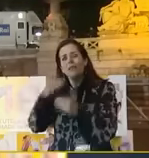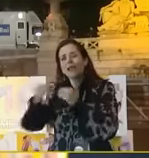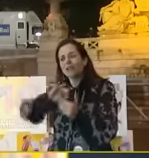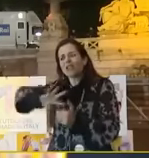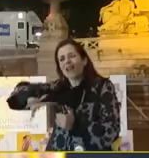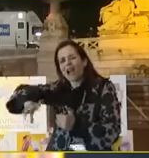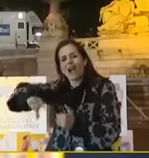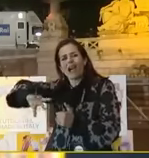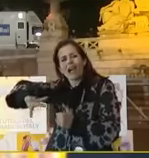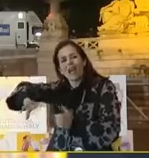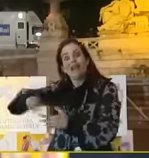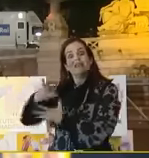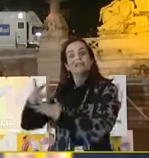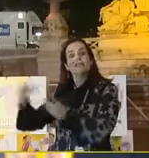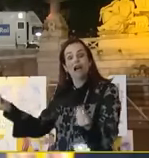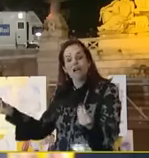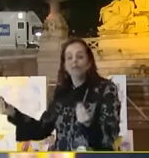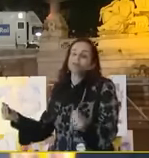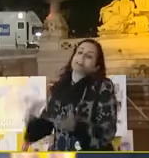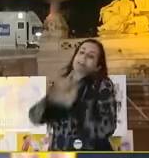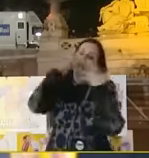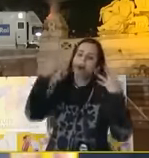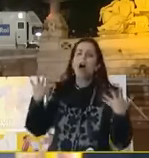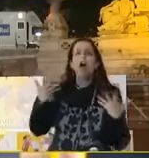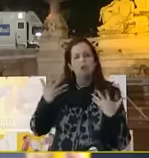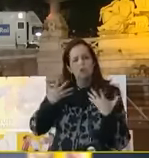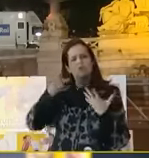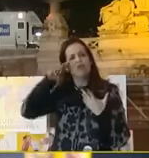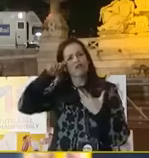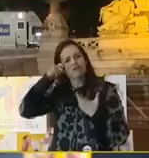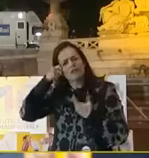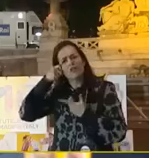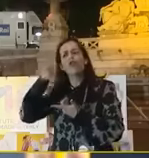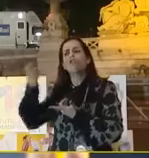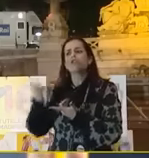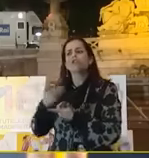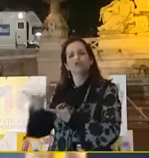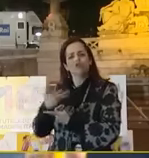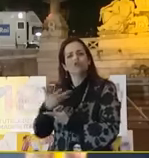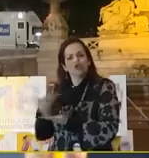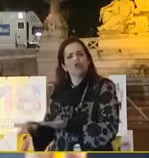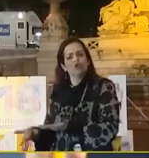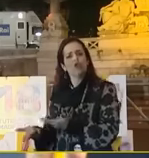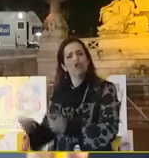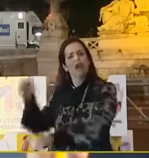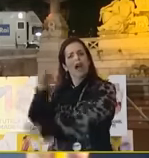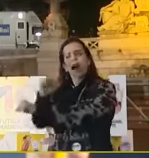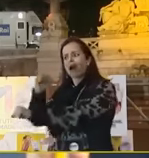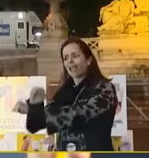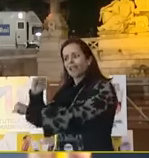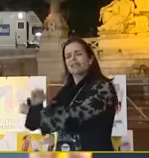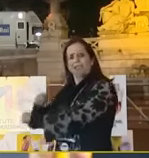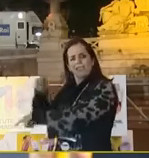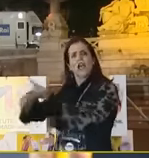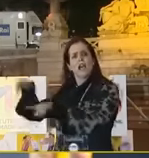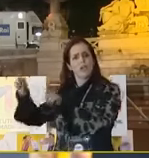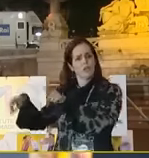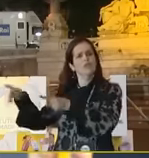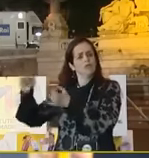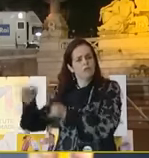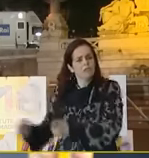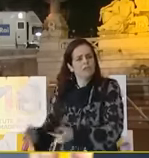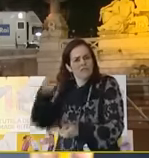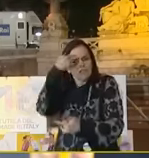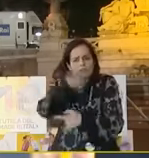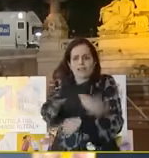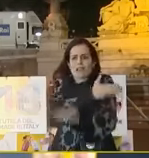abbiamo assolutamente trovati, alcuni sono stati arrestati, è inutile pure nominarli, lo sapete perfettamente. Ma